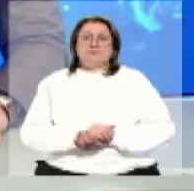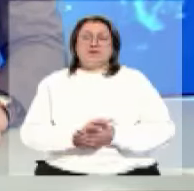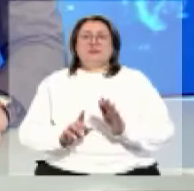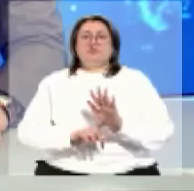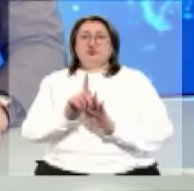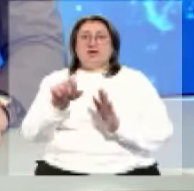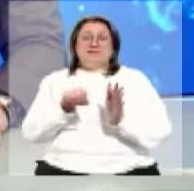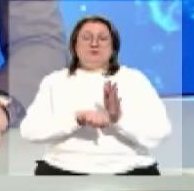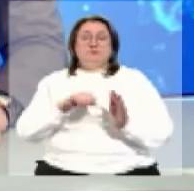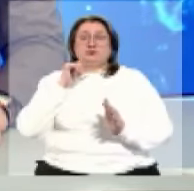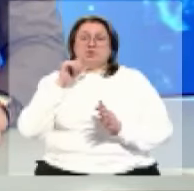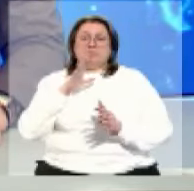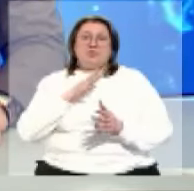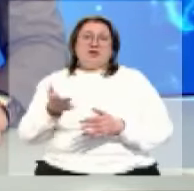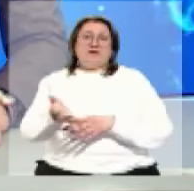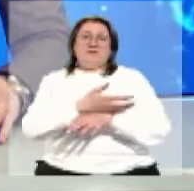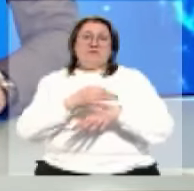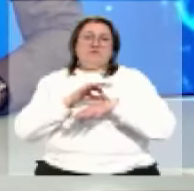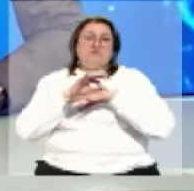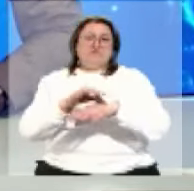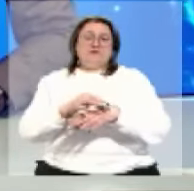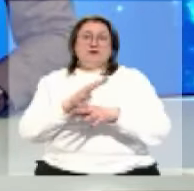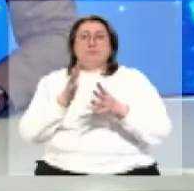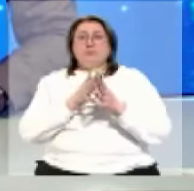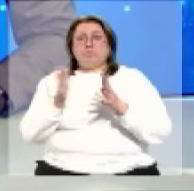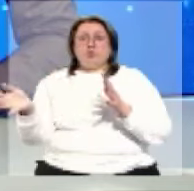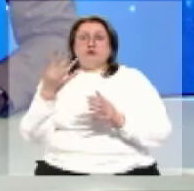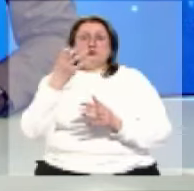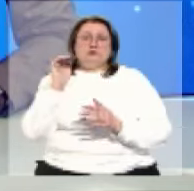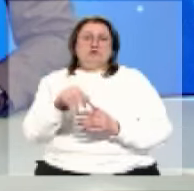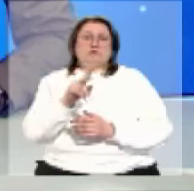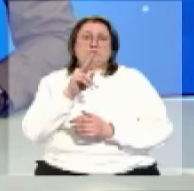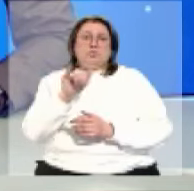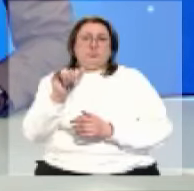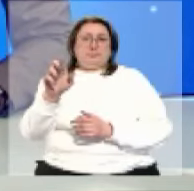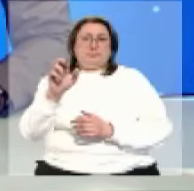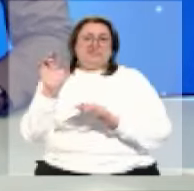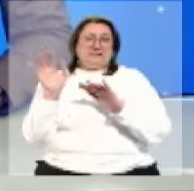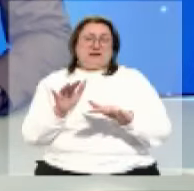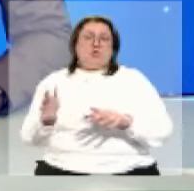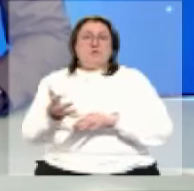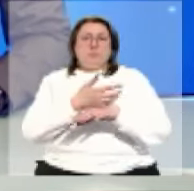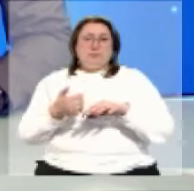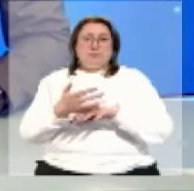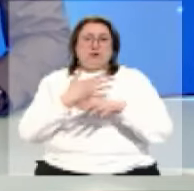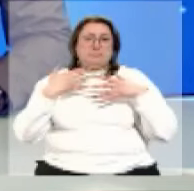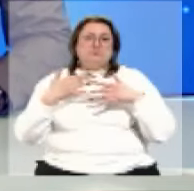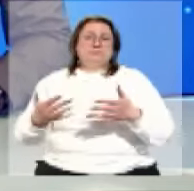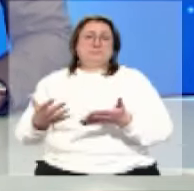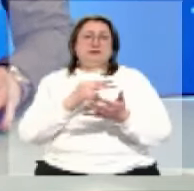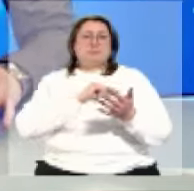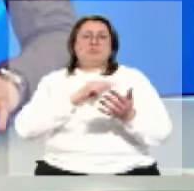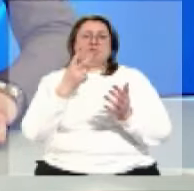Қостанайда қыс басталғалы 400 мың текше метрден астам қар шығарылған. Қала көшелерін тазалауға 265 арнайы техника